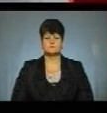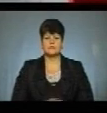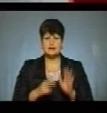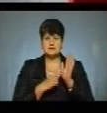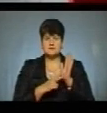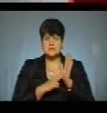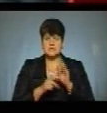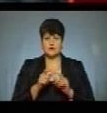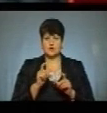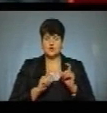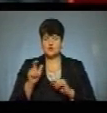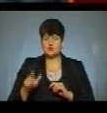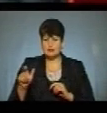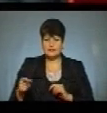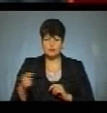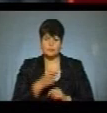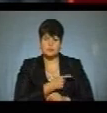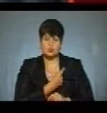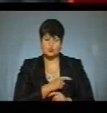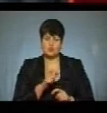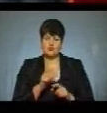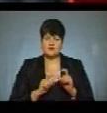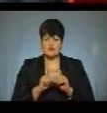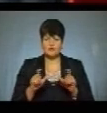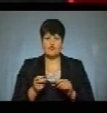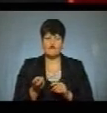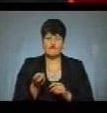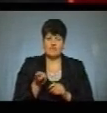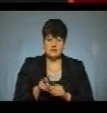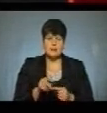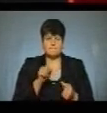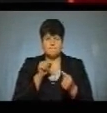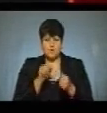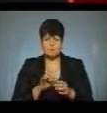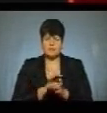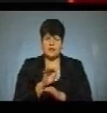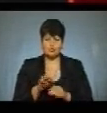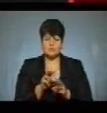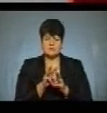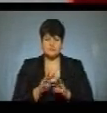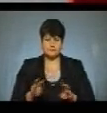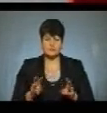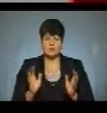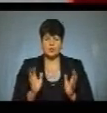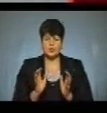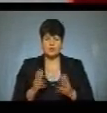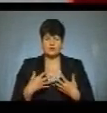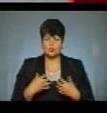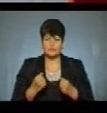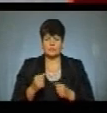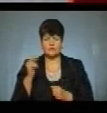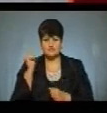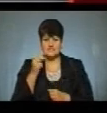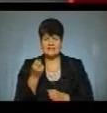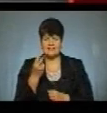Сімдесят студентів Тернопільського медуніверситету вийшли на акцію проти проєкту Мінохорони здоров'я, згідно з яким в медичному виші вчитимуться